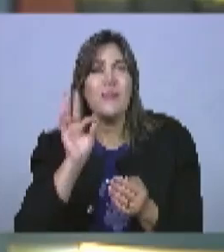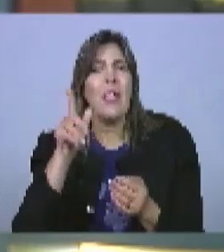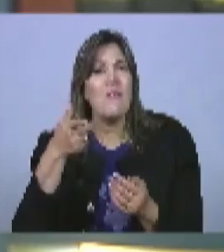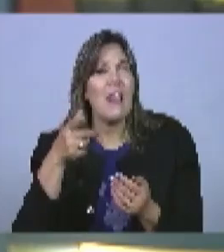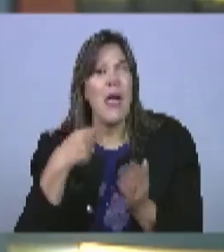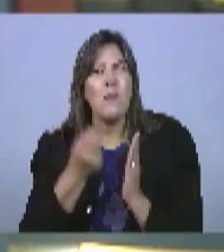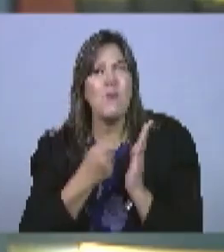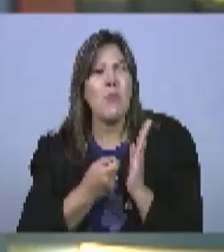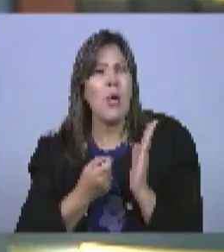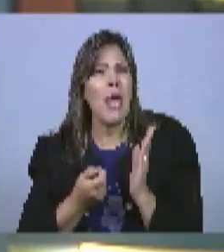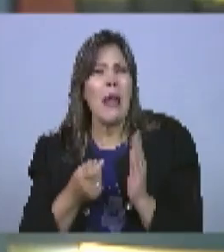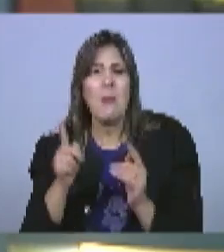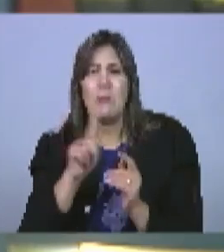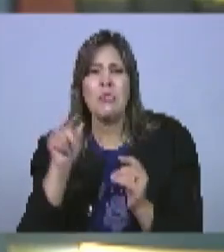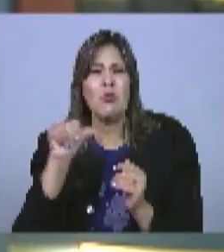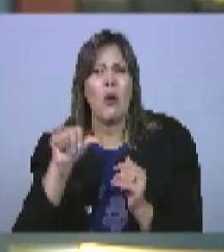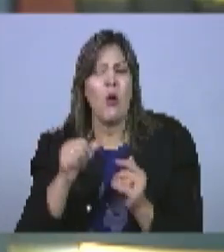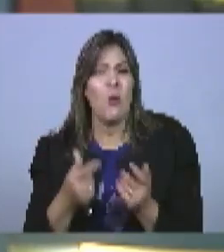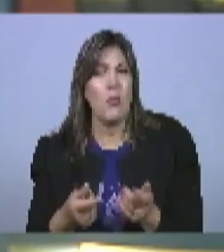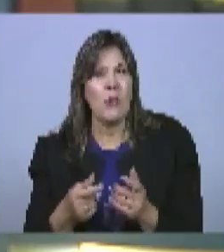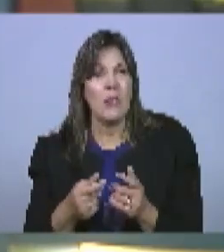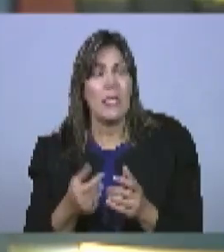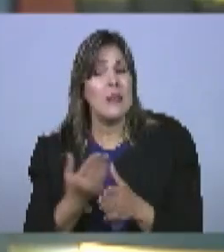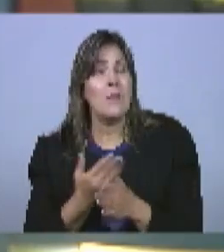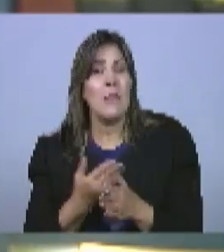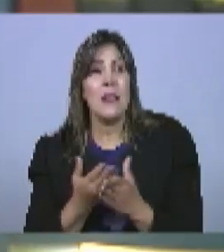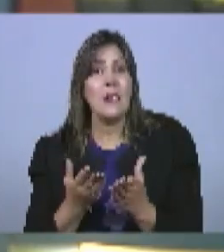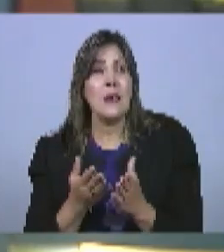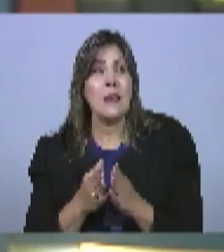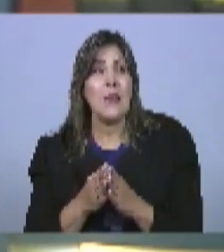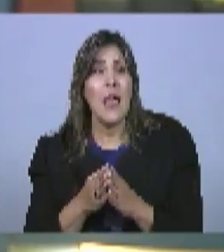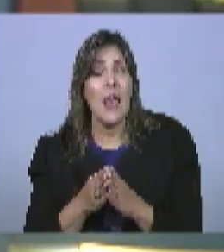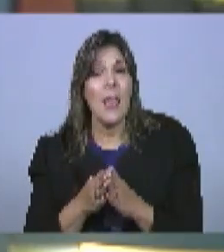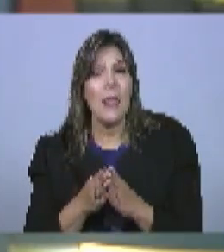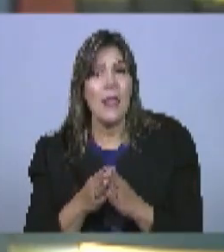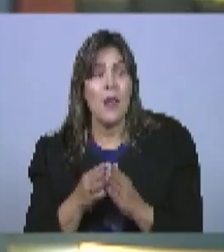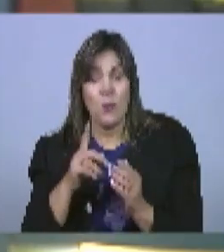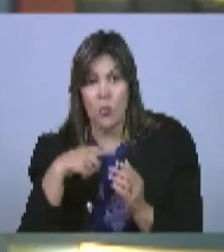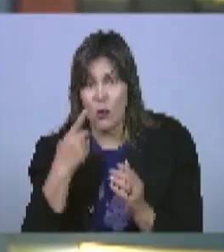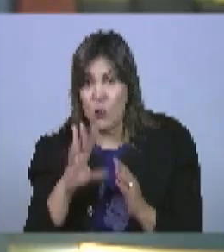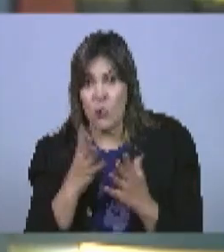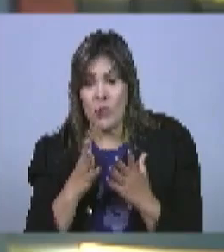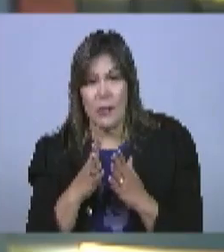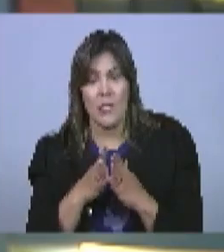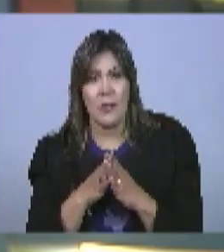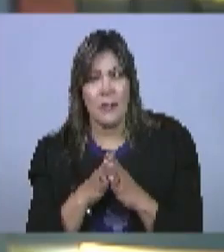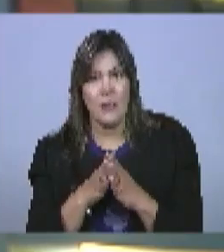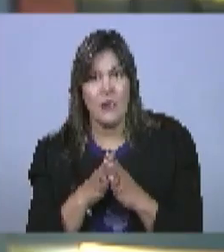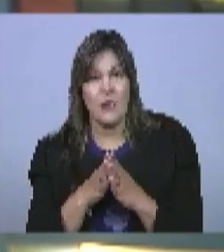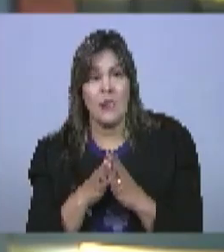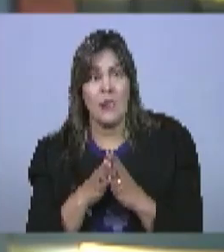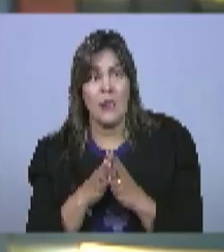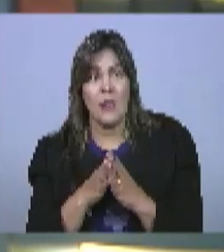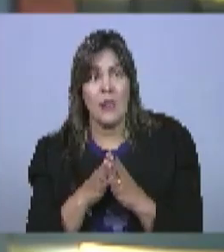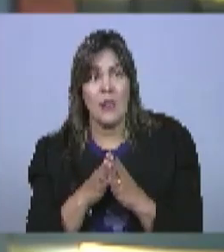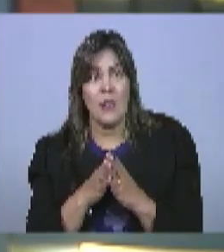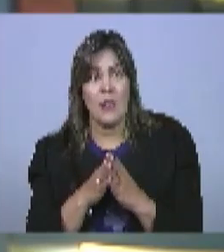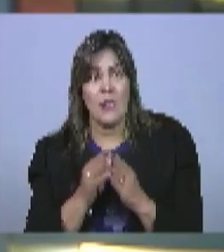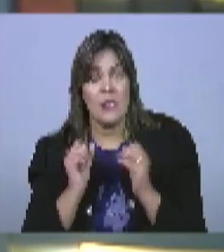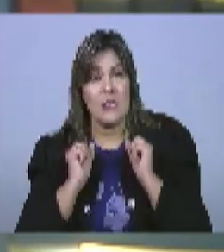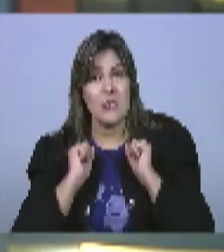بيتكلم على تناقض خطير جدا الثوره او الانتفاض